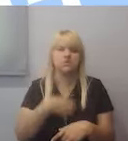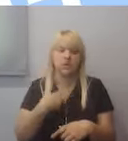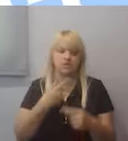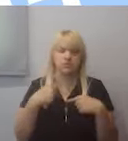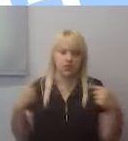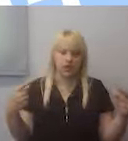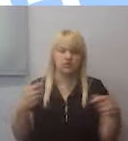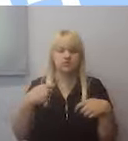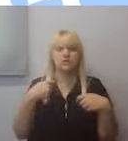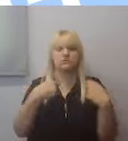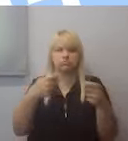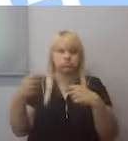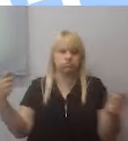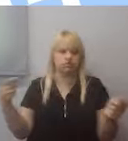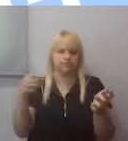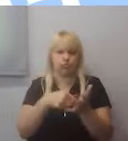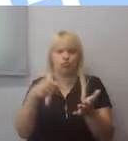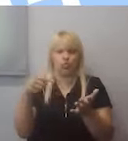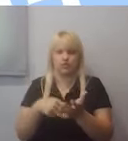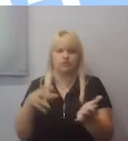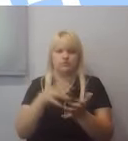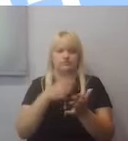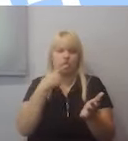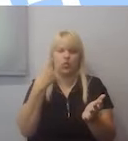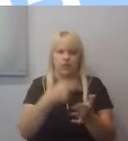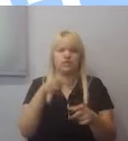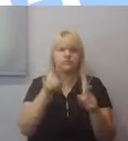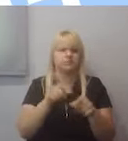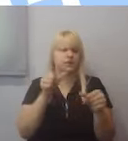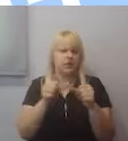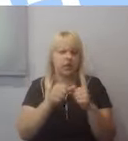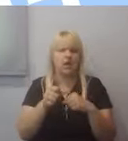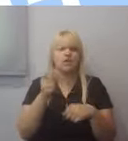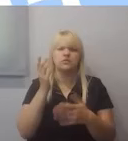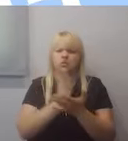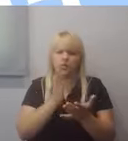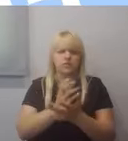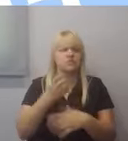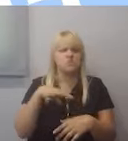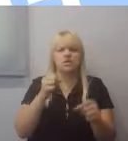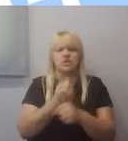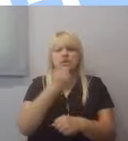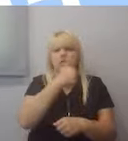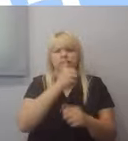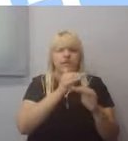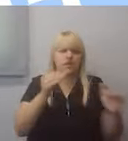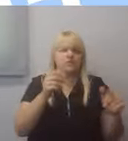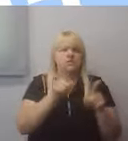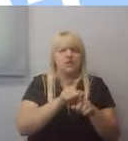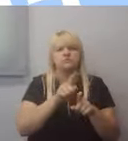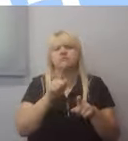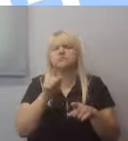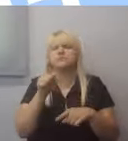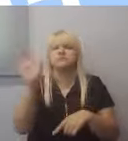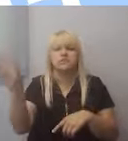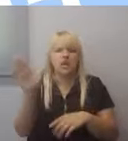punktu noteikšanu un un te ir viena nianse kur mēs viennozīmīgi gan individuālā līmenī gan gan valsts līmenī